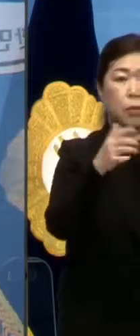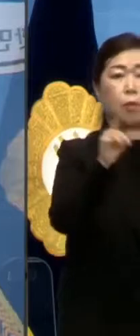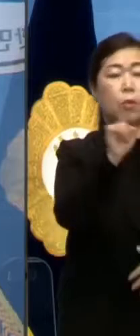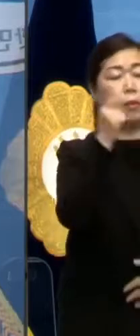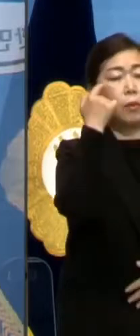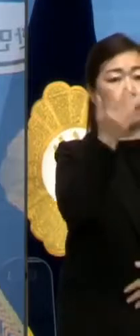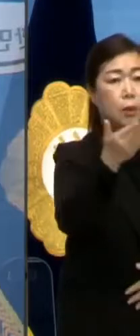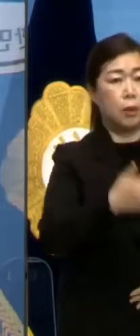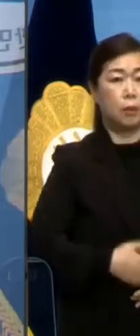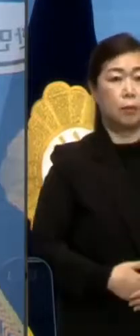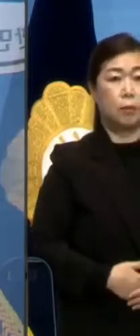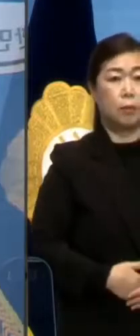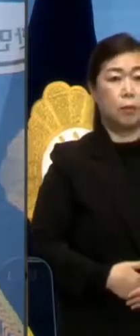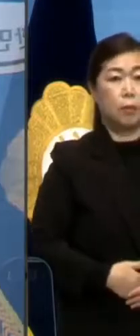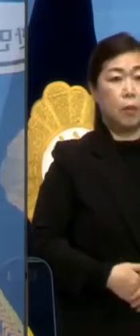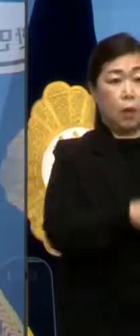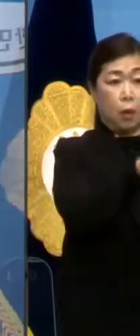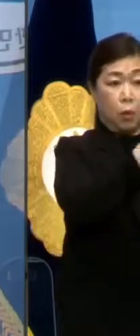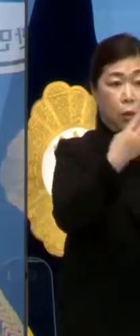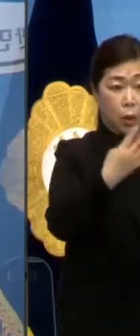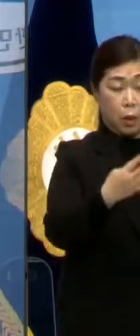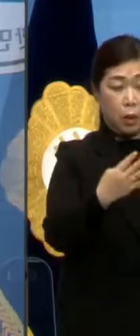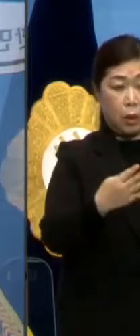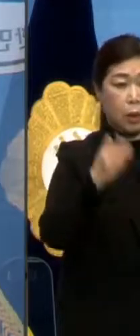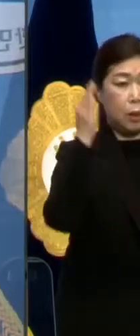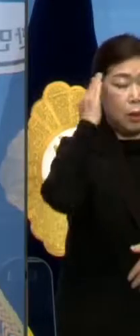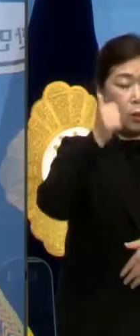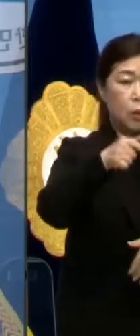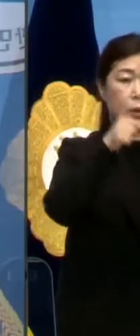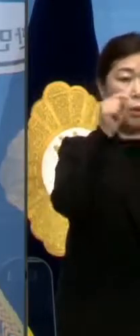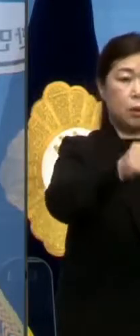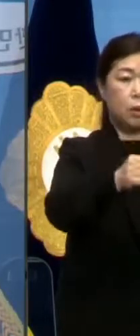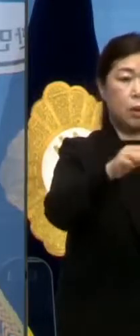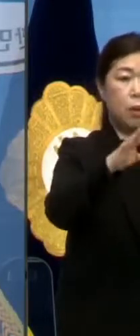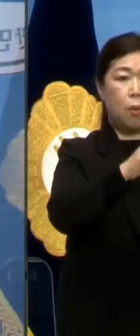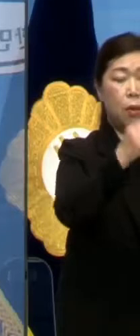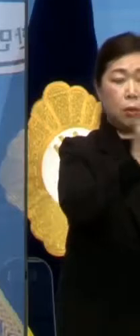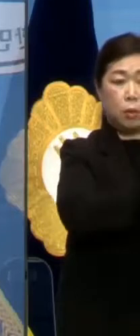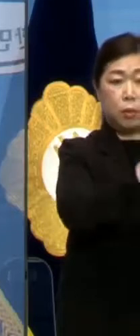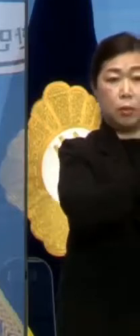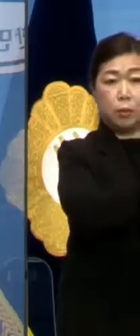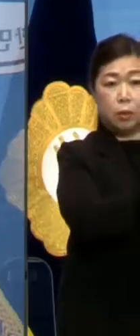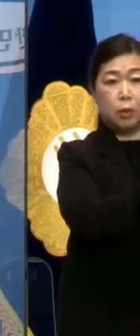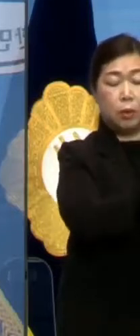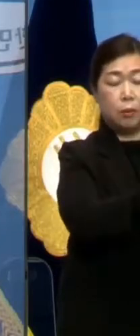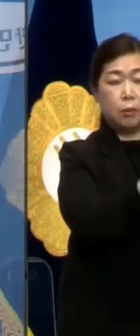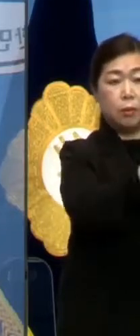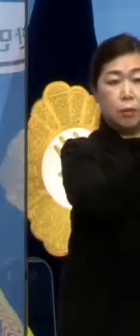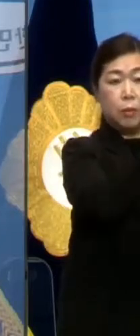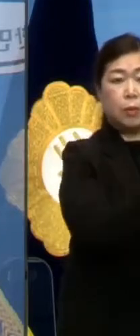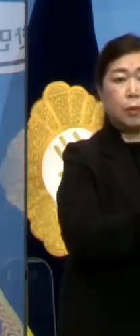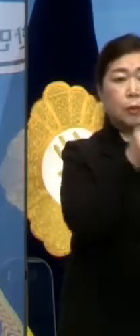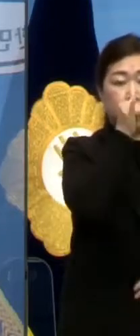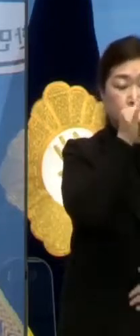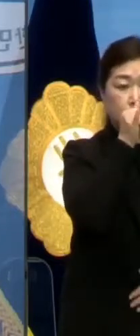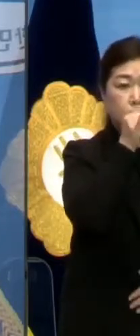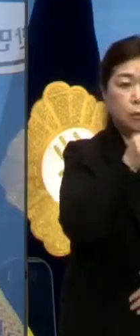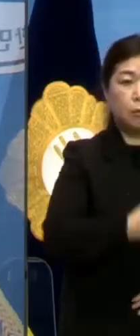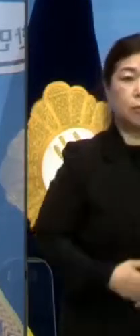1월 4일 대통령 지시 관련 브리핑 자료가 각종 언론사에 헤드라인을 장식했습니다.